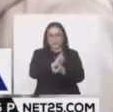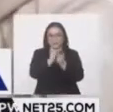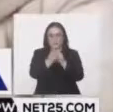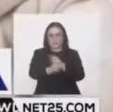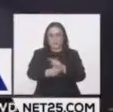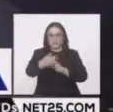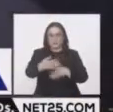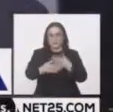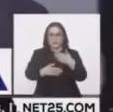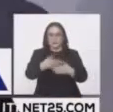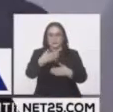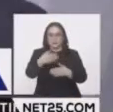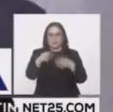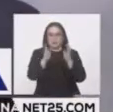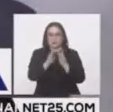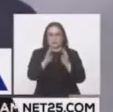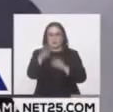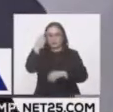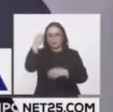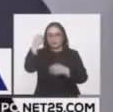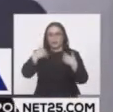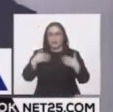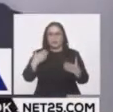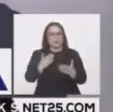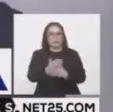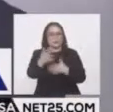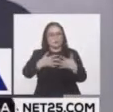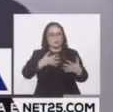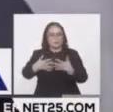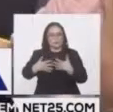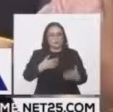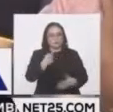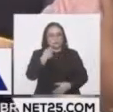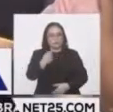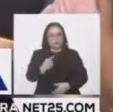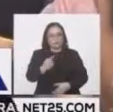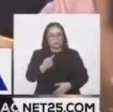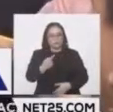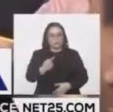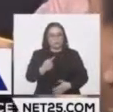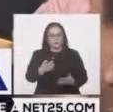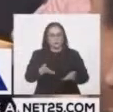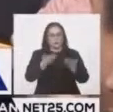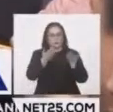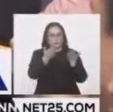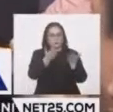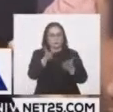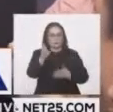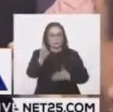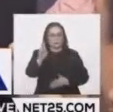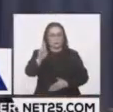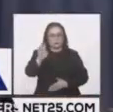ang proseso ng pagdinig dahil may karapatan pa rin ang sinumang inaakusahan na mabigyan